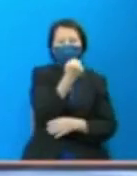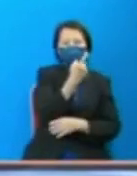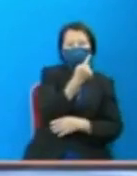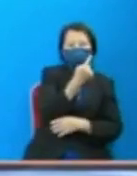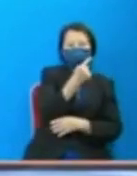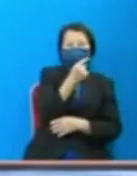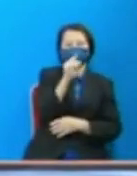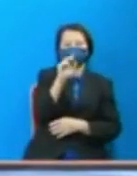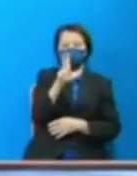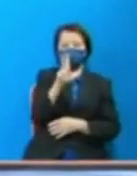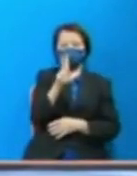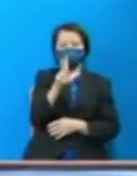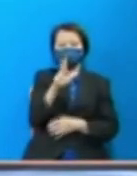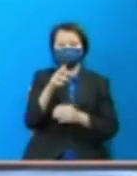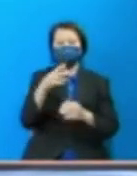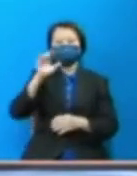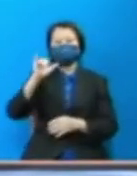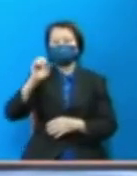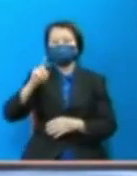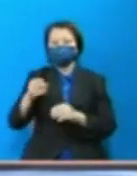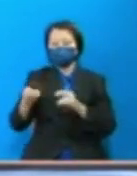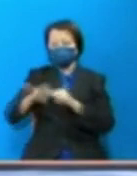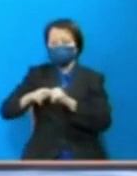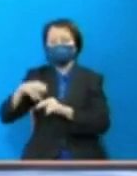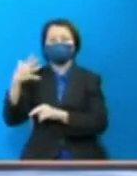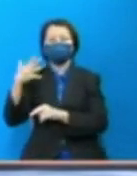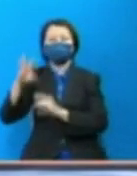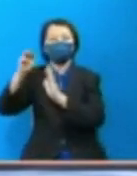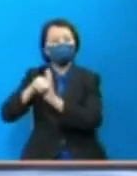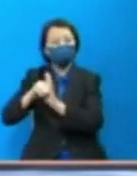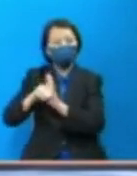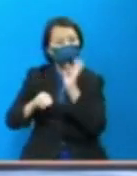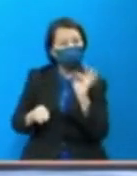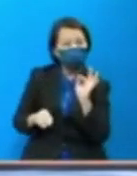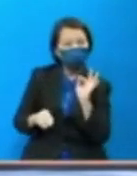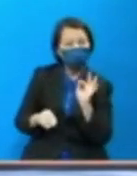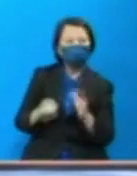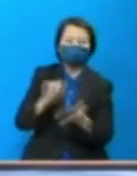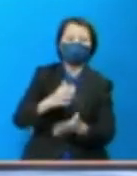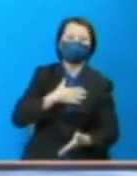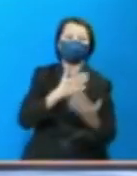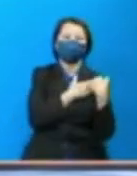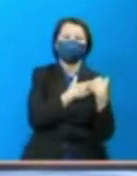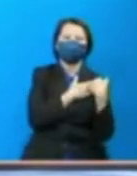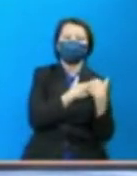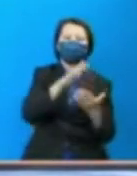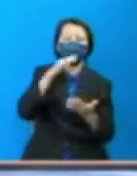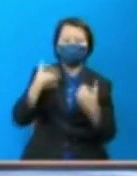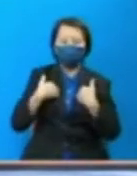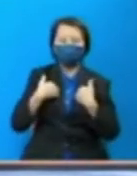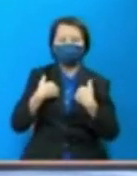11-3 dan dipotong melanjutkan 15 menit Adapun Ah ini mifa Adapun